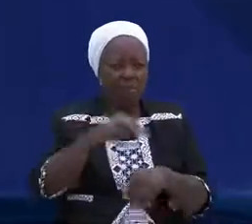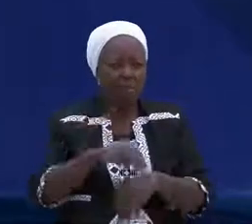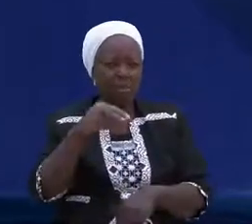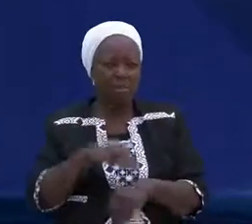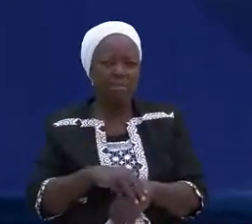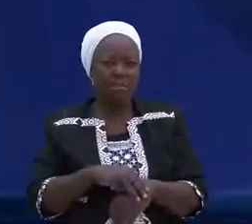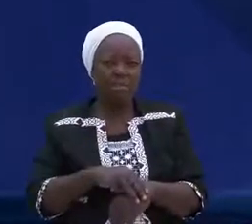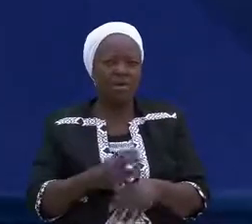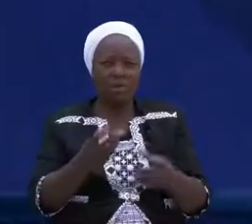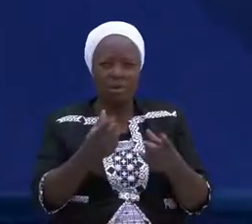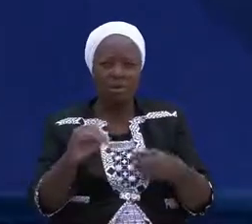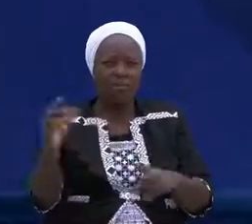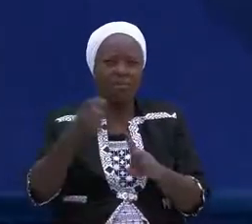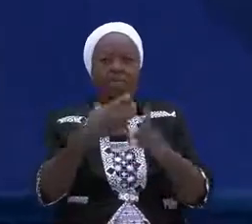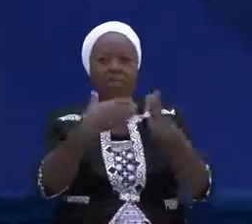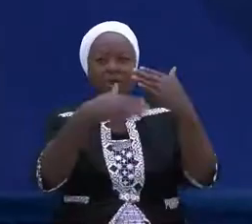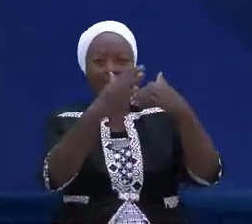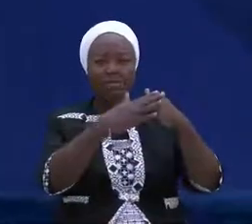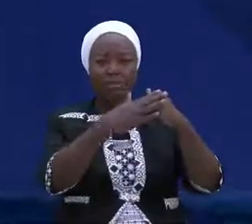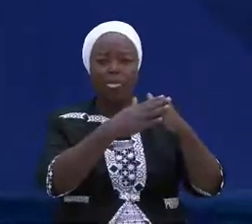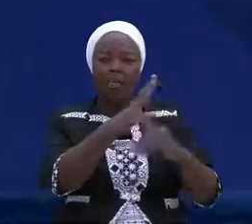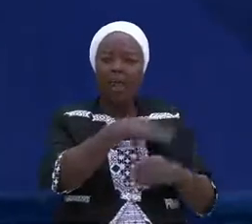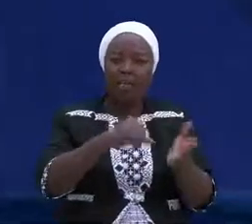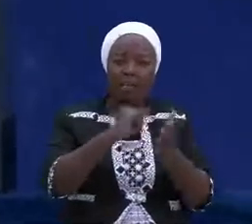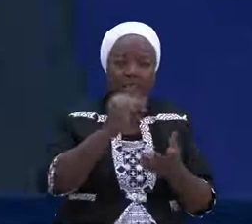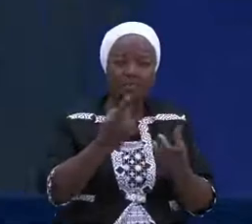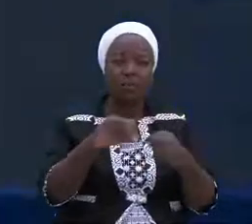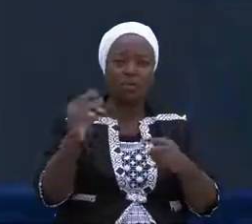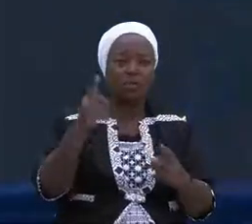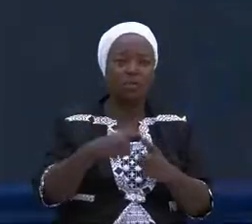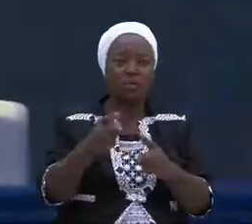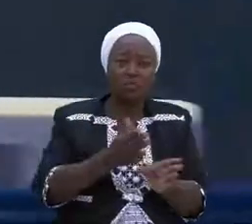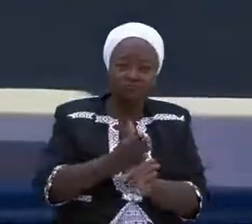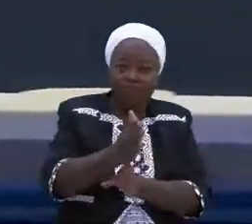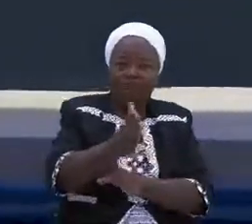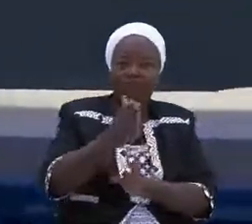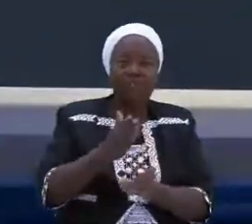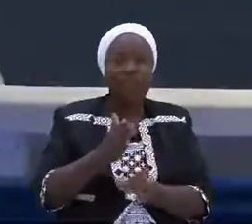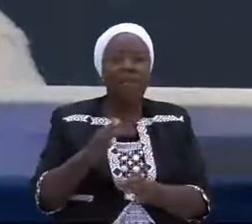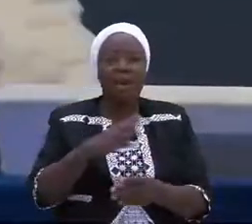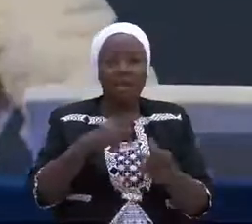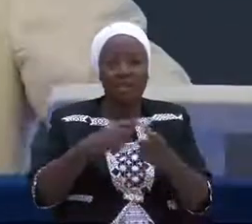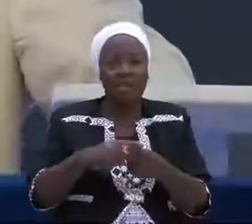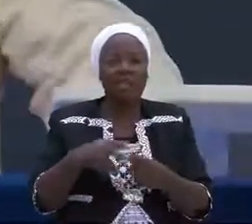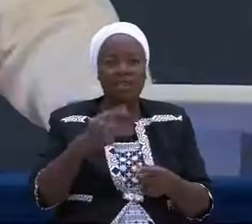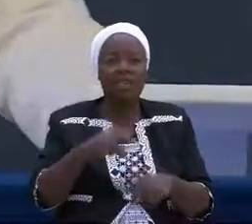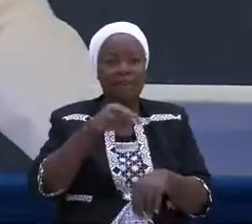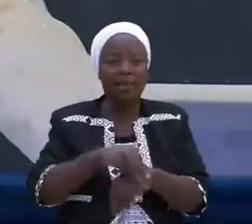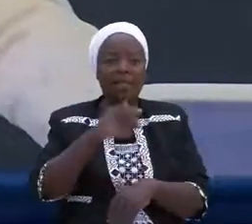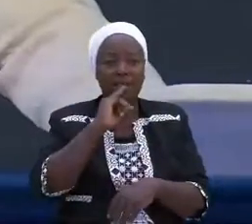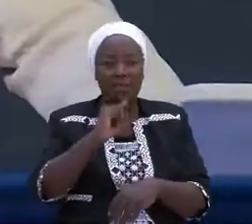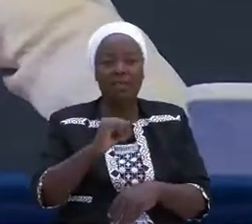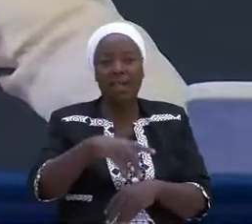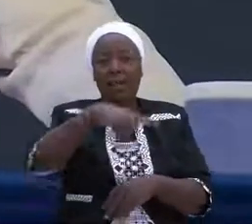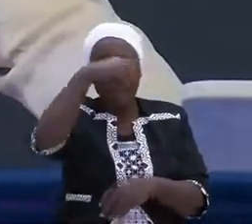message venant du ciel. Et ça te parvient directement. Le message est,